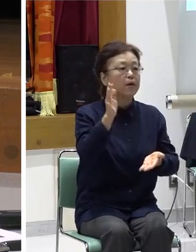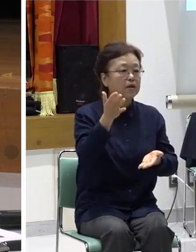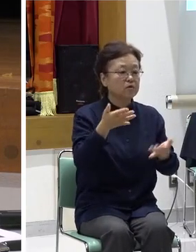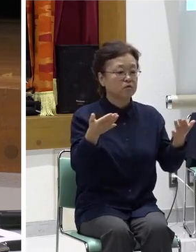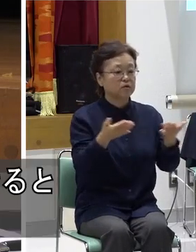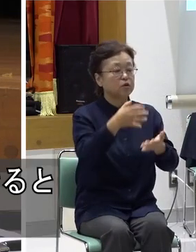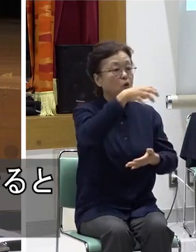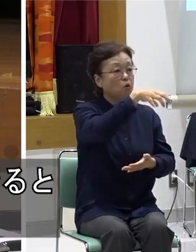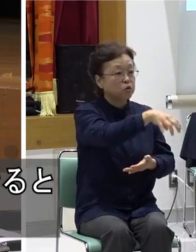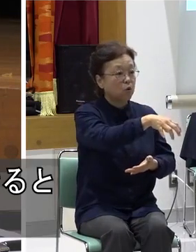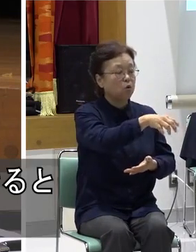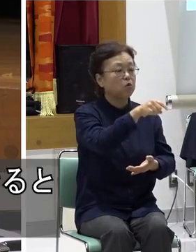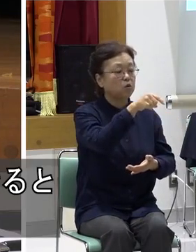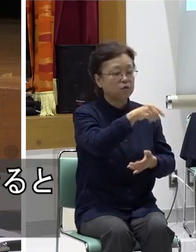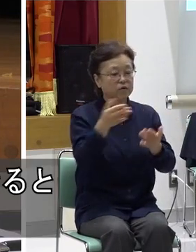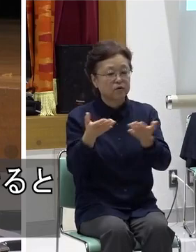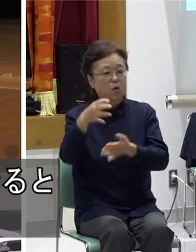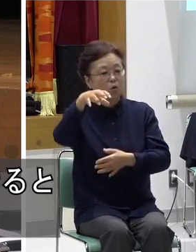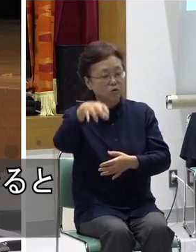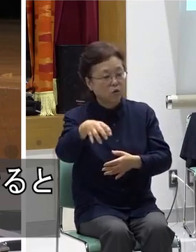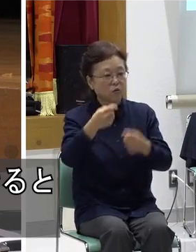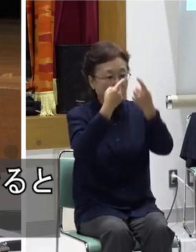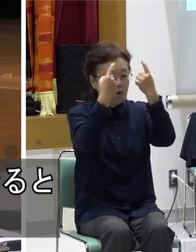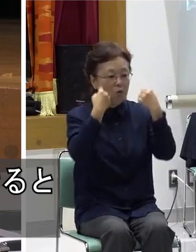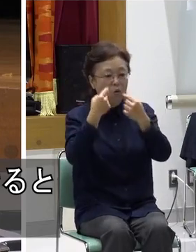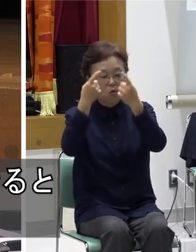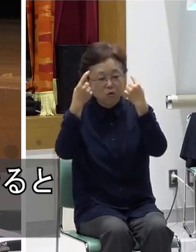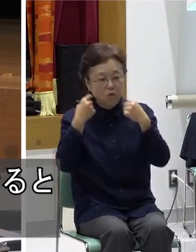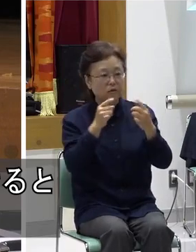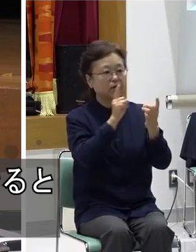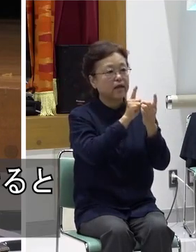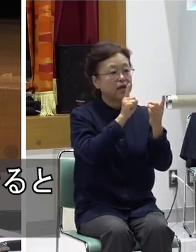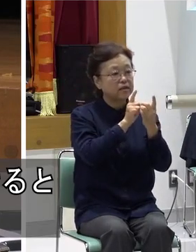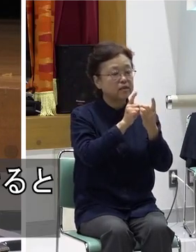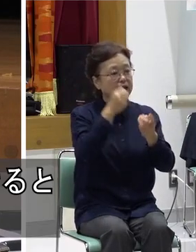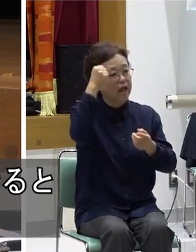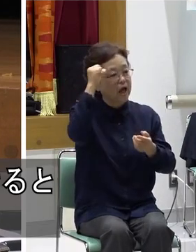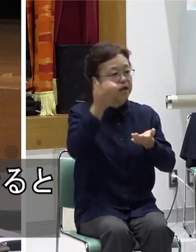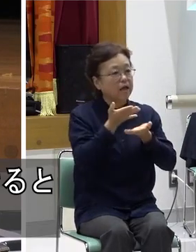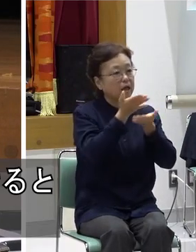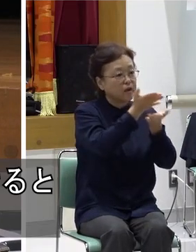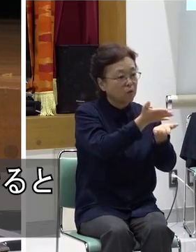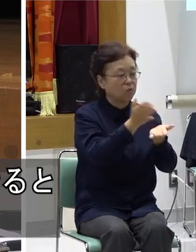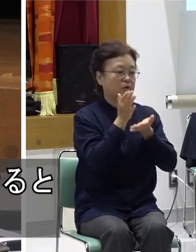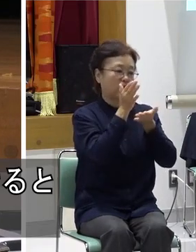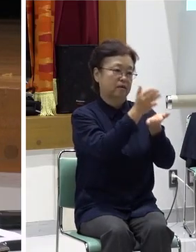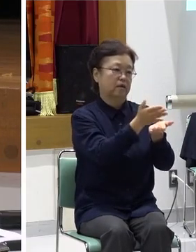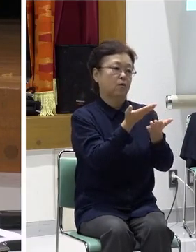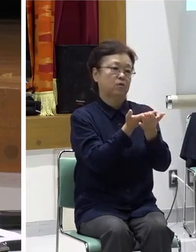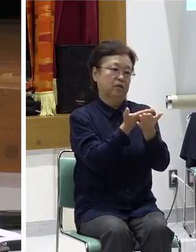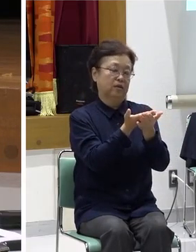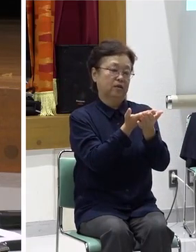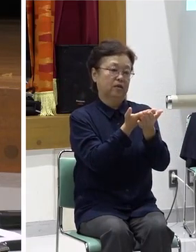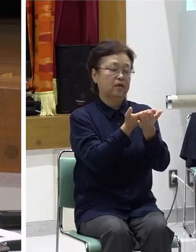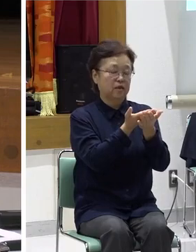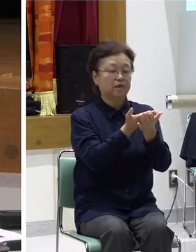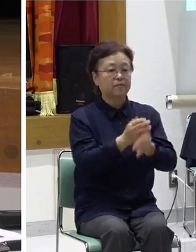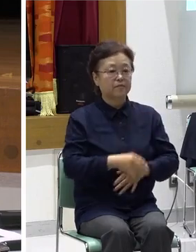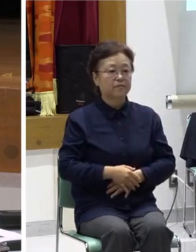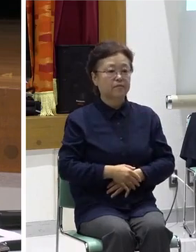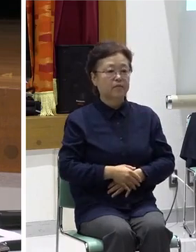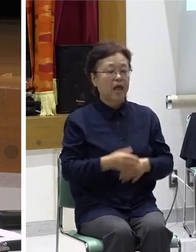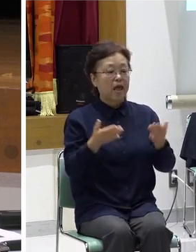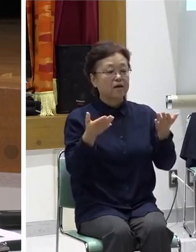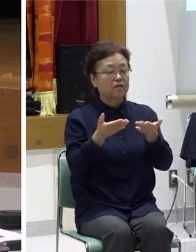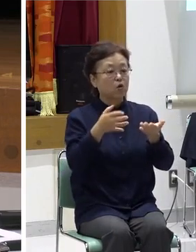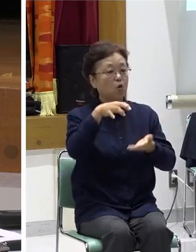けになんか個別になんかアンケートとかを出していただけると助かるかなってちょっと思ってます。ほとんどなんか事業所